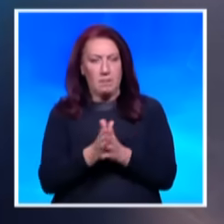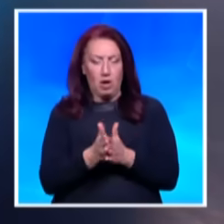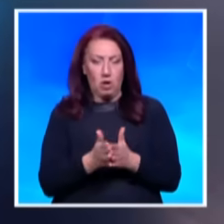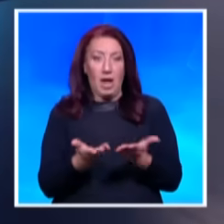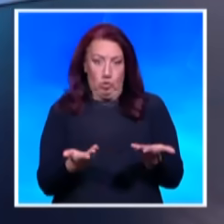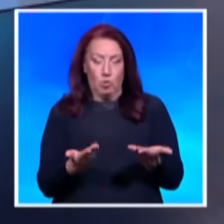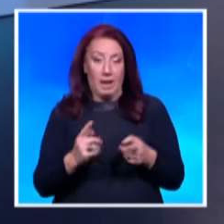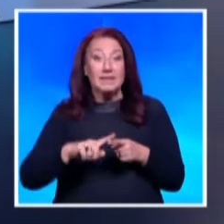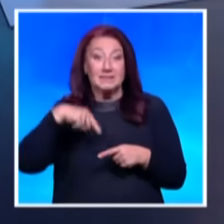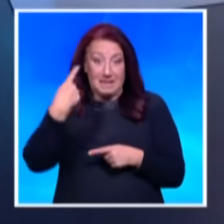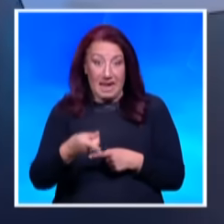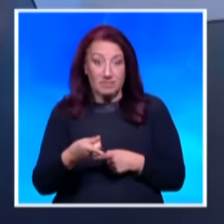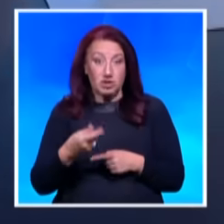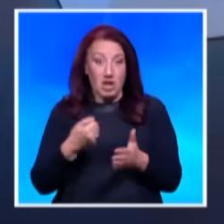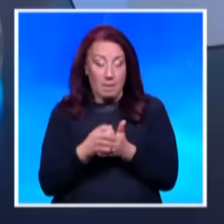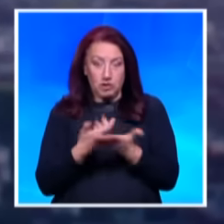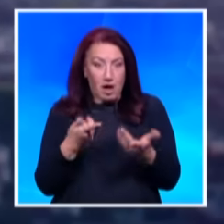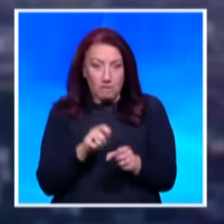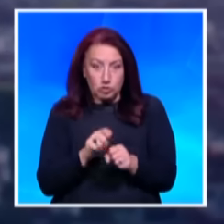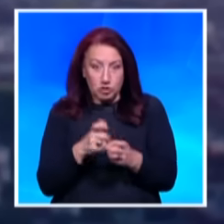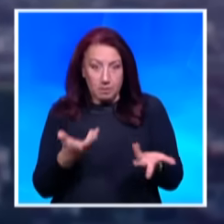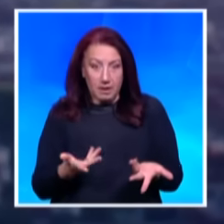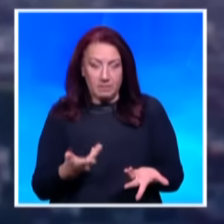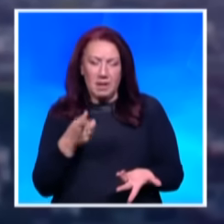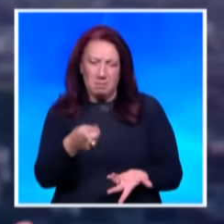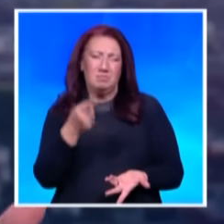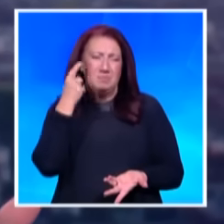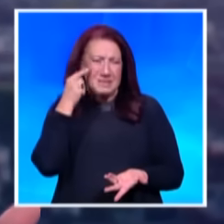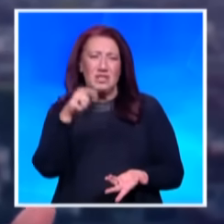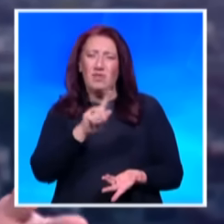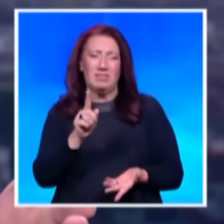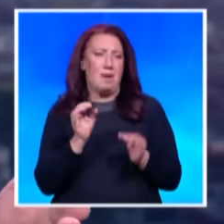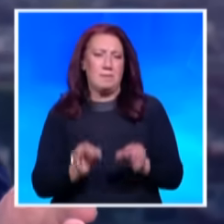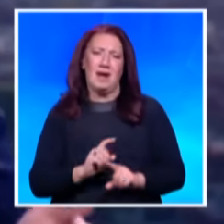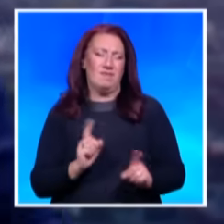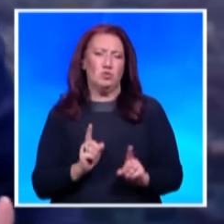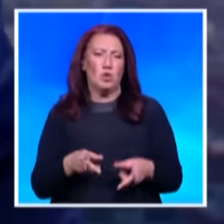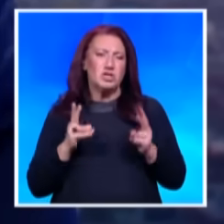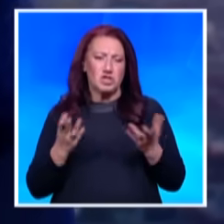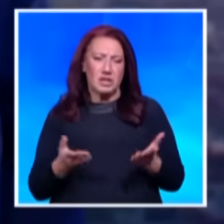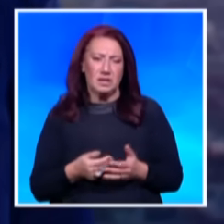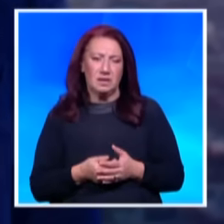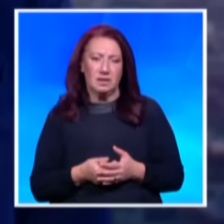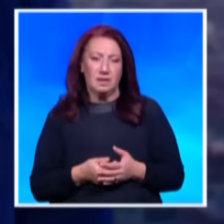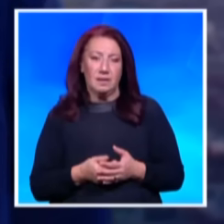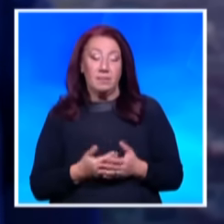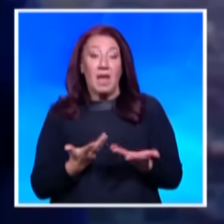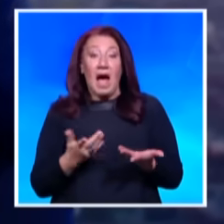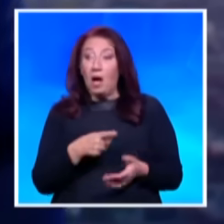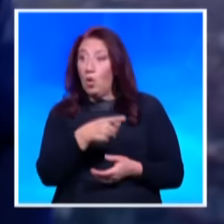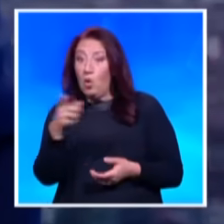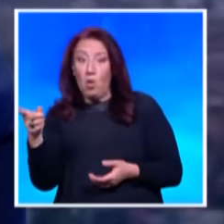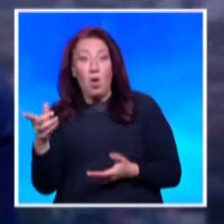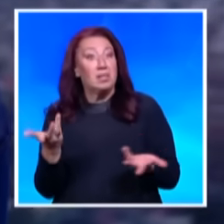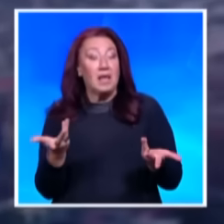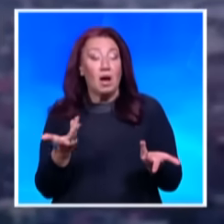е по-скоро срамно и много неправилно. За мен, ако някой го е страх от нещо,